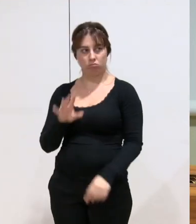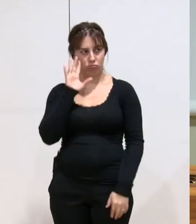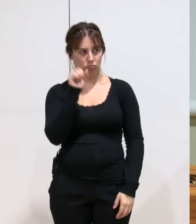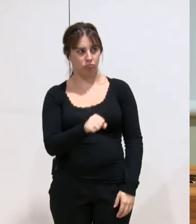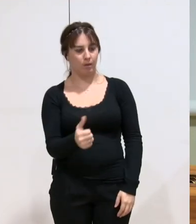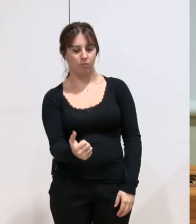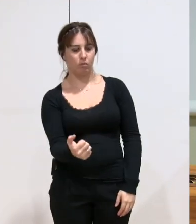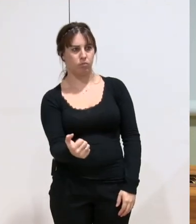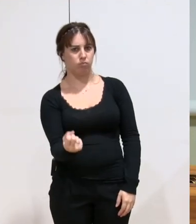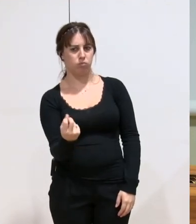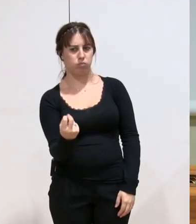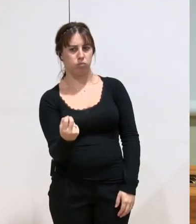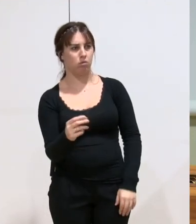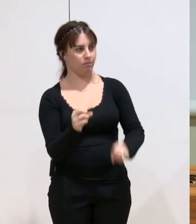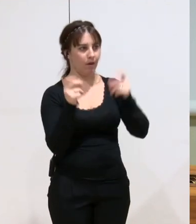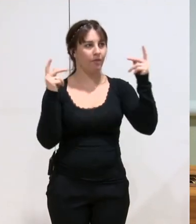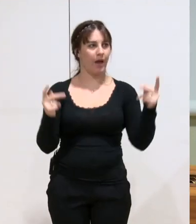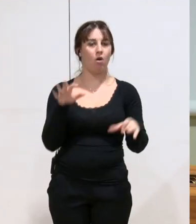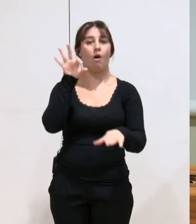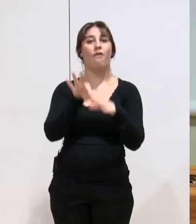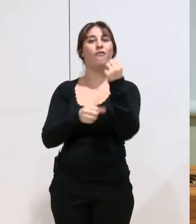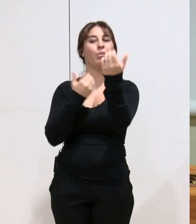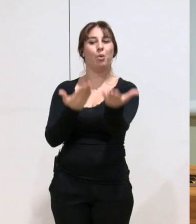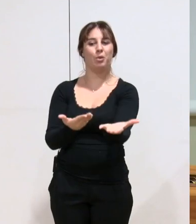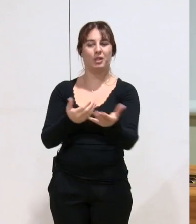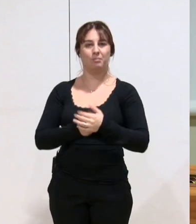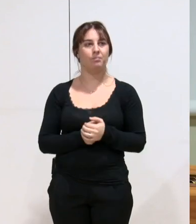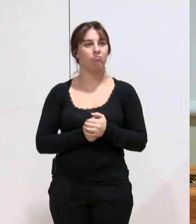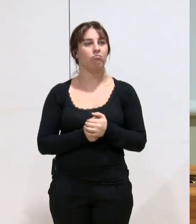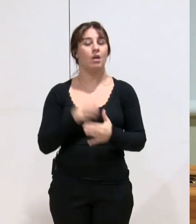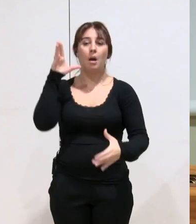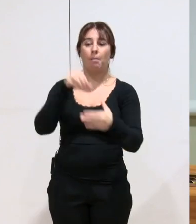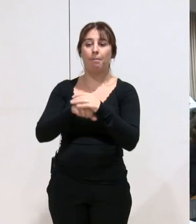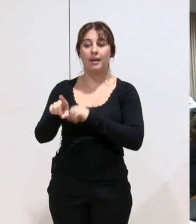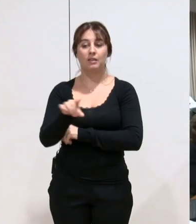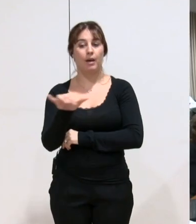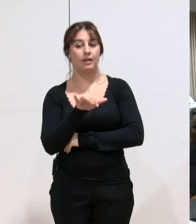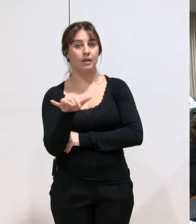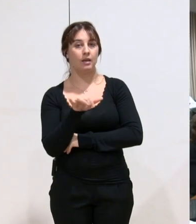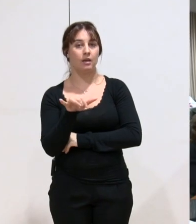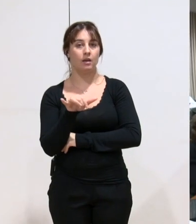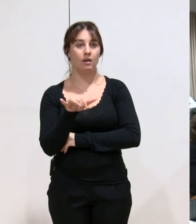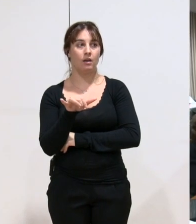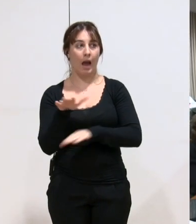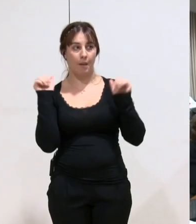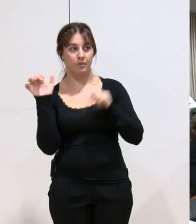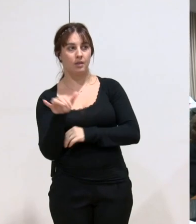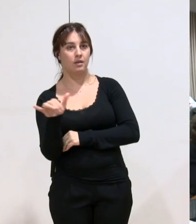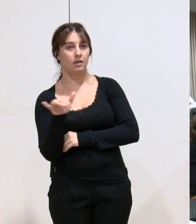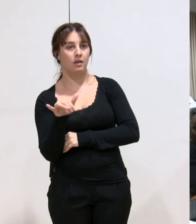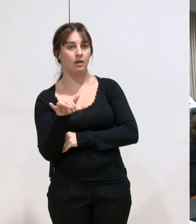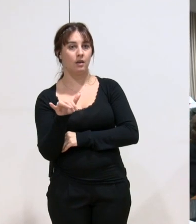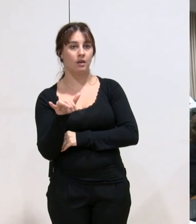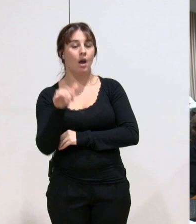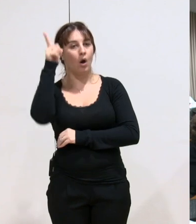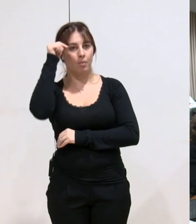bouton clignoter. Très bien. Donc, je mets cette délibération aux voix. Qui ne prend pas part au vote ? Qui s'abstient ? Les